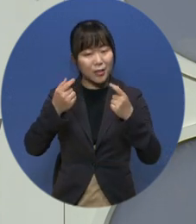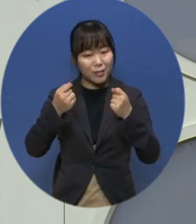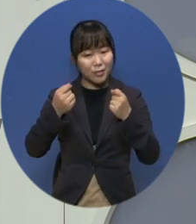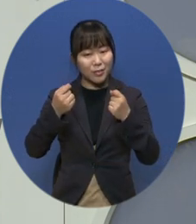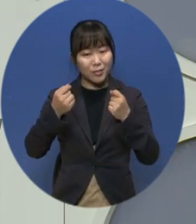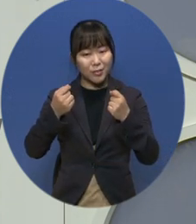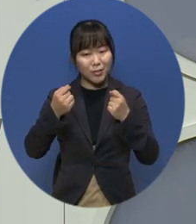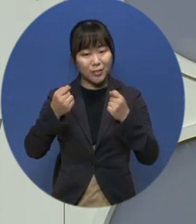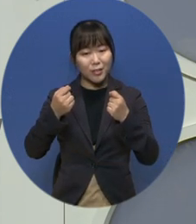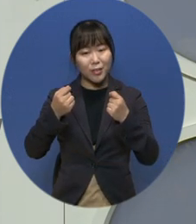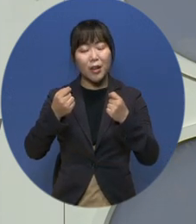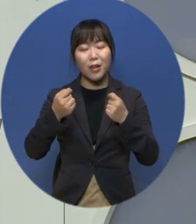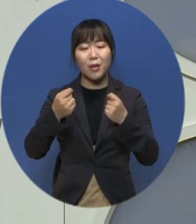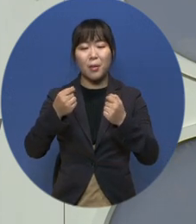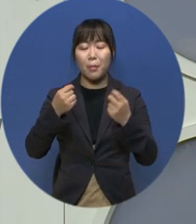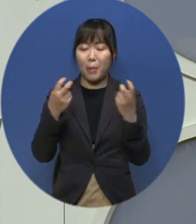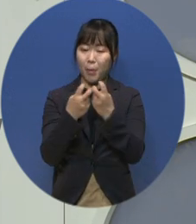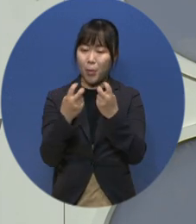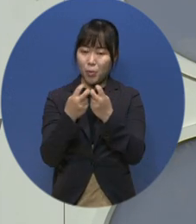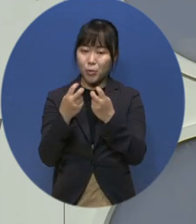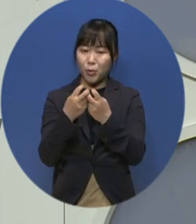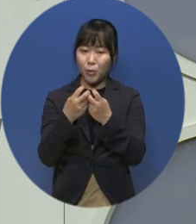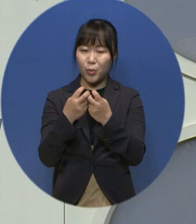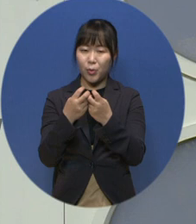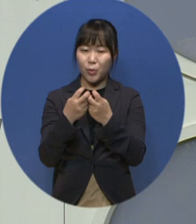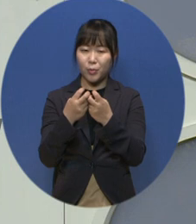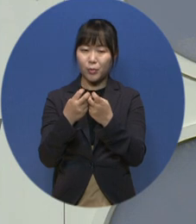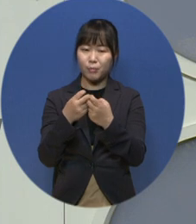볼 수 있게 이런 방편도 지금 많은